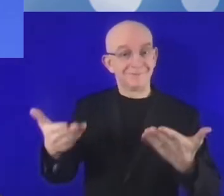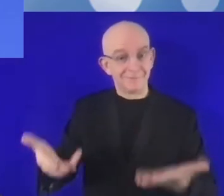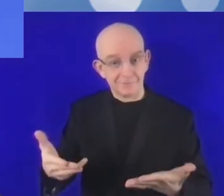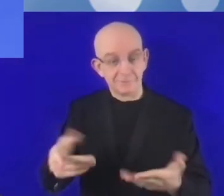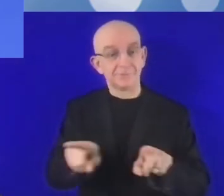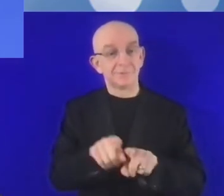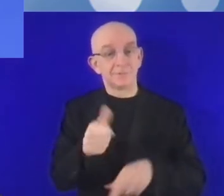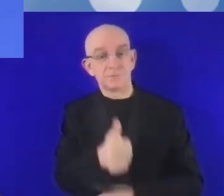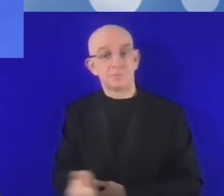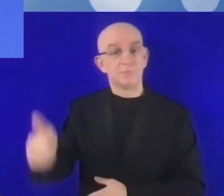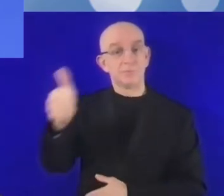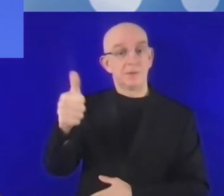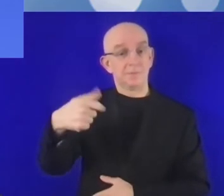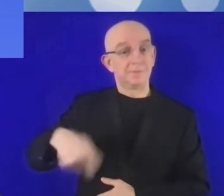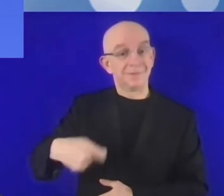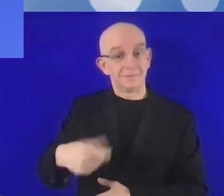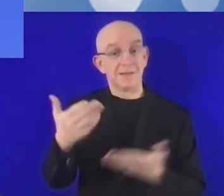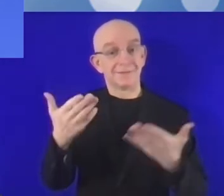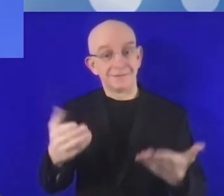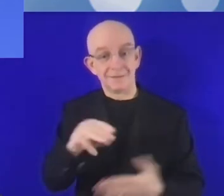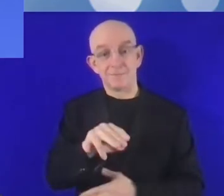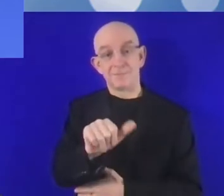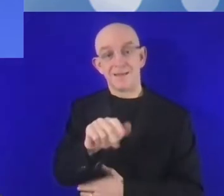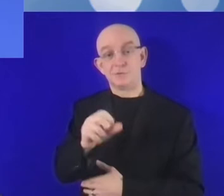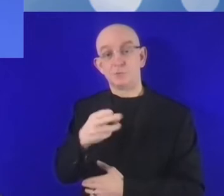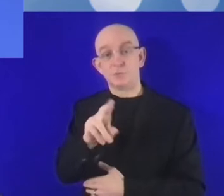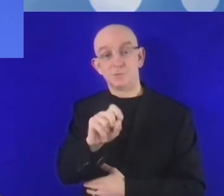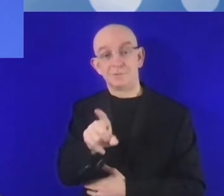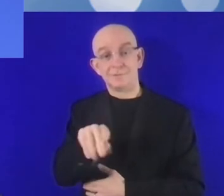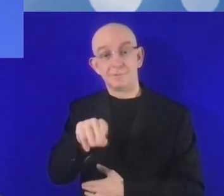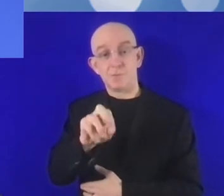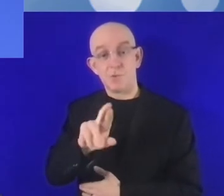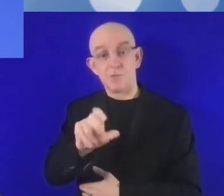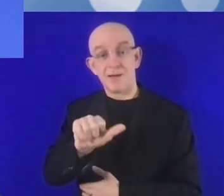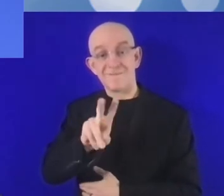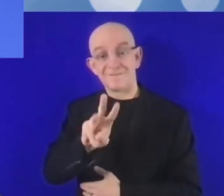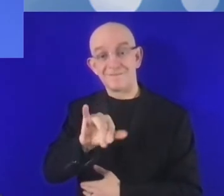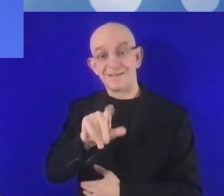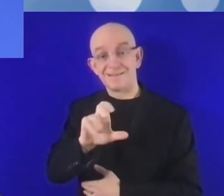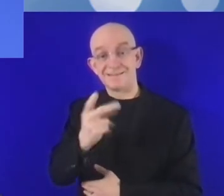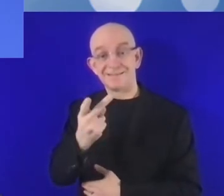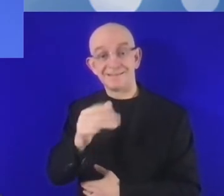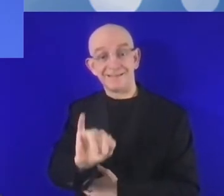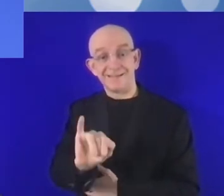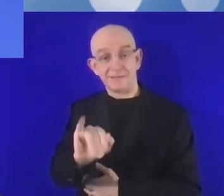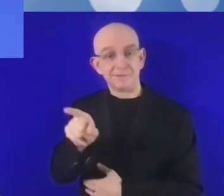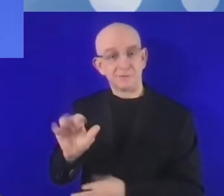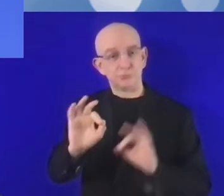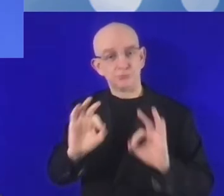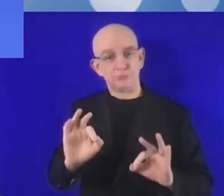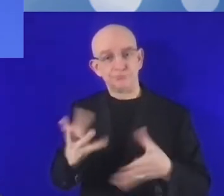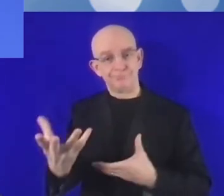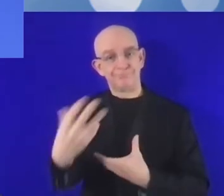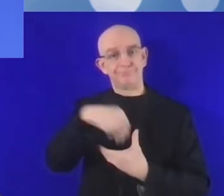entendre en personne dans quelques instants. Je voudrais aussi remercier le Premier ministre Mateusz Morawiecki d'avoir bien